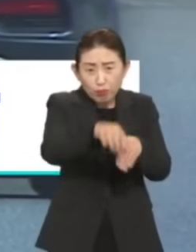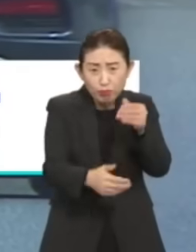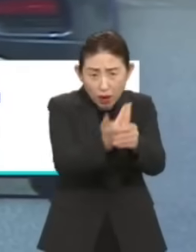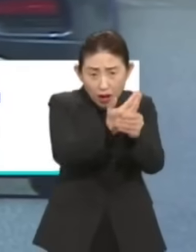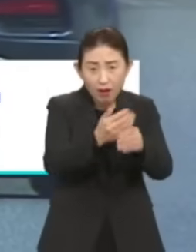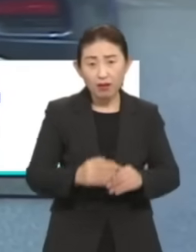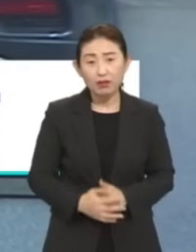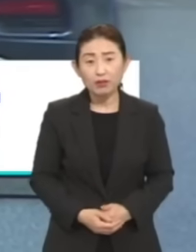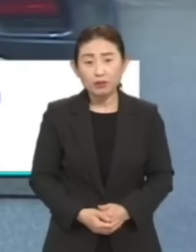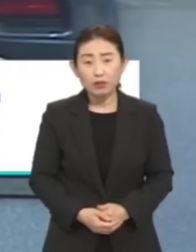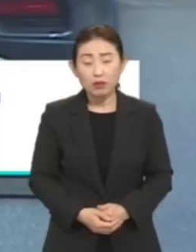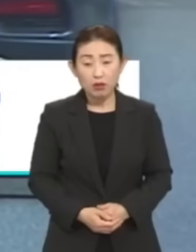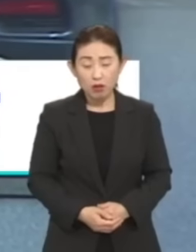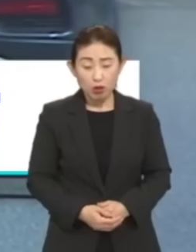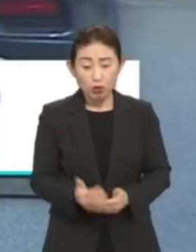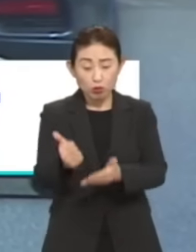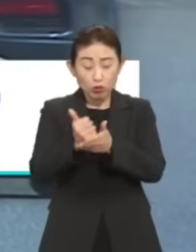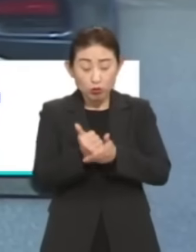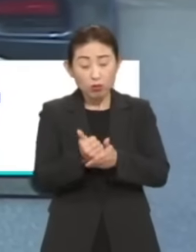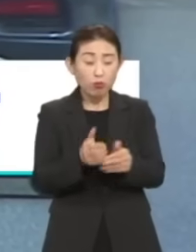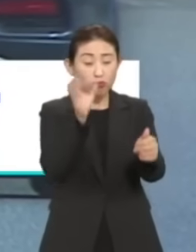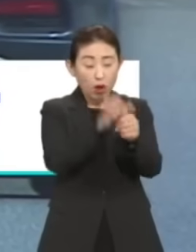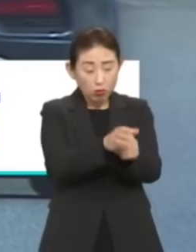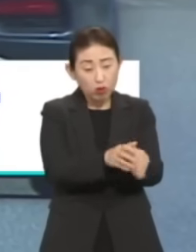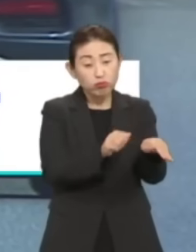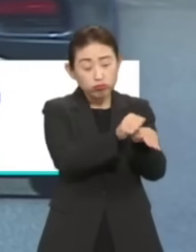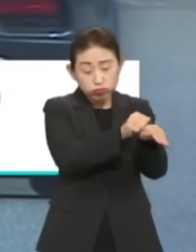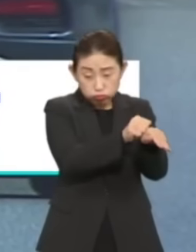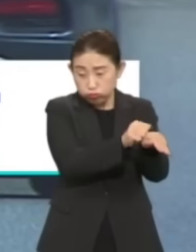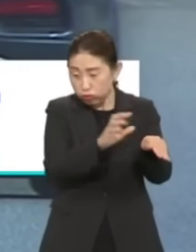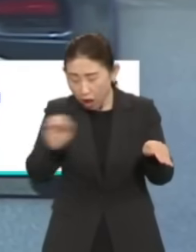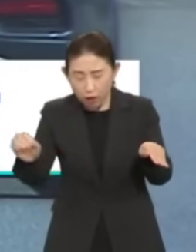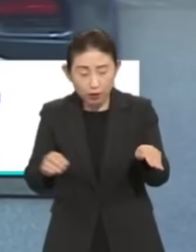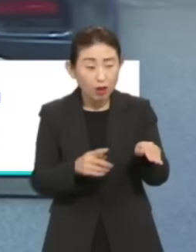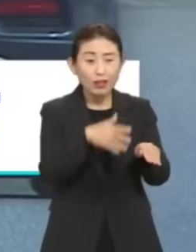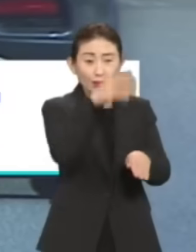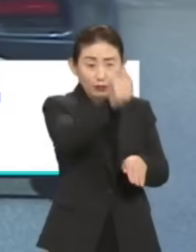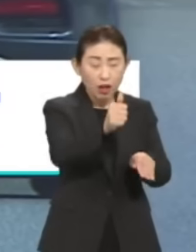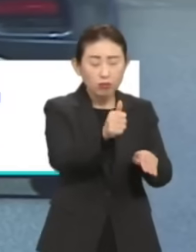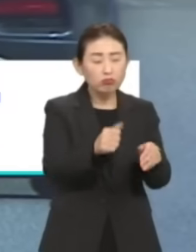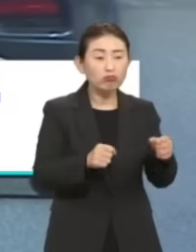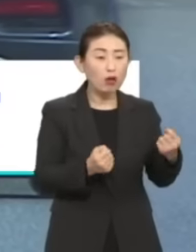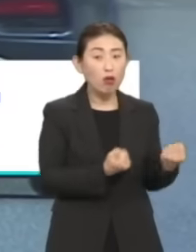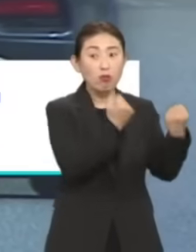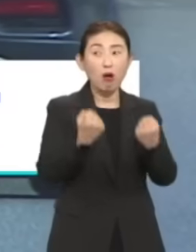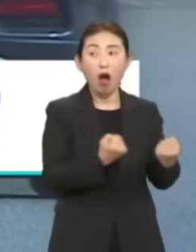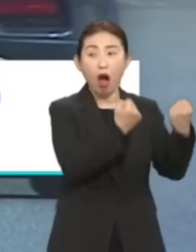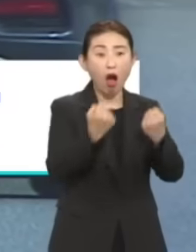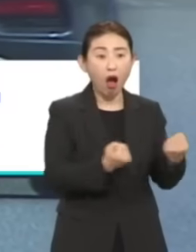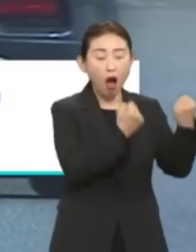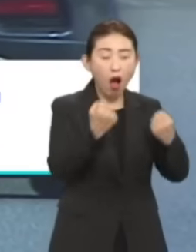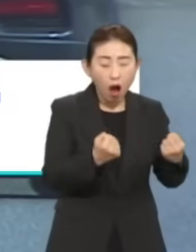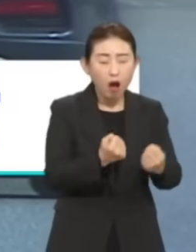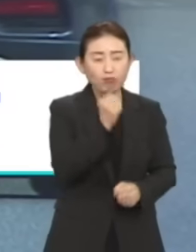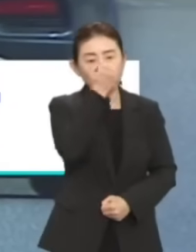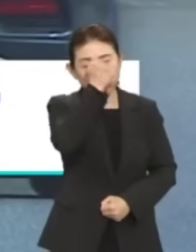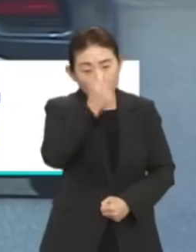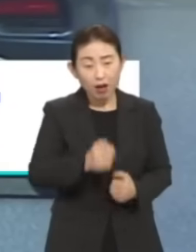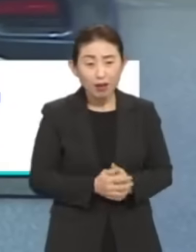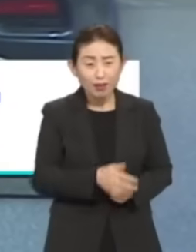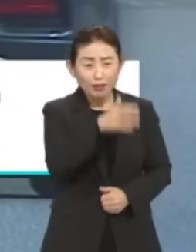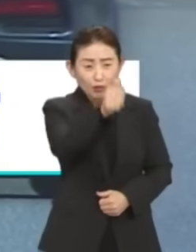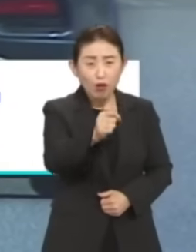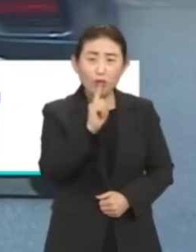일입니다. 고객이 맡긴 차를 타고 다니다 덜미가 잡힌 세차장 대표는 개인적인 일 처리를 위해 잠시 탄